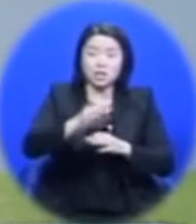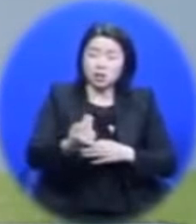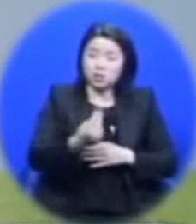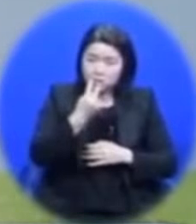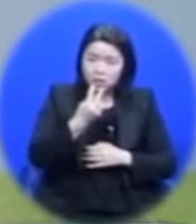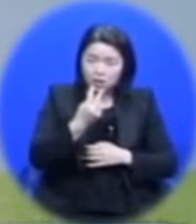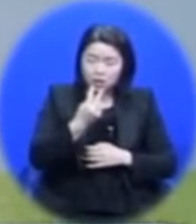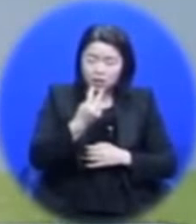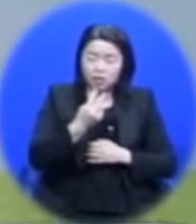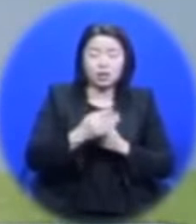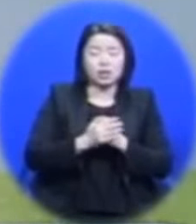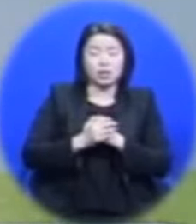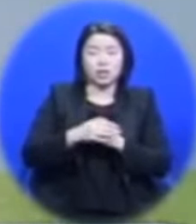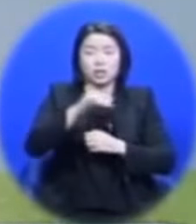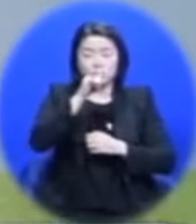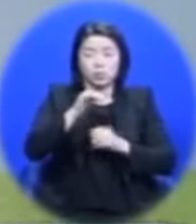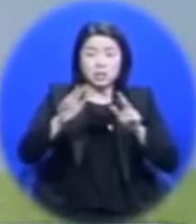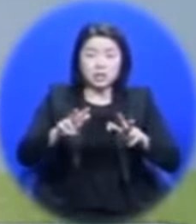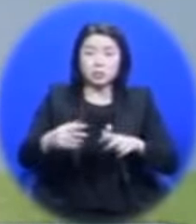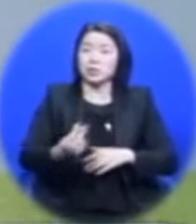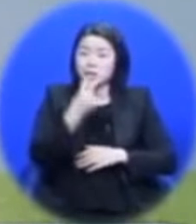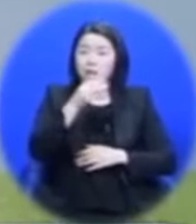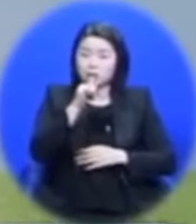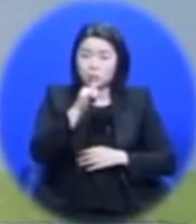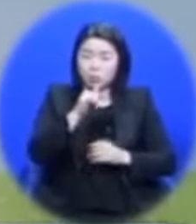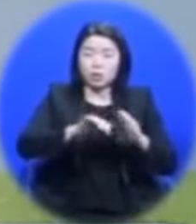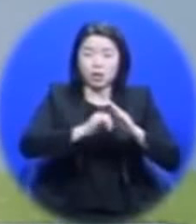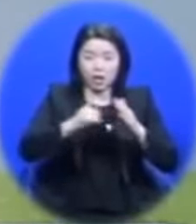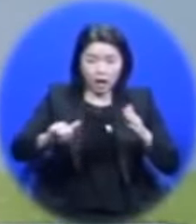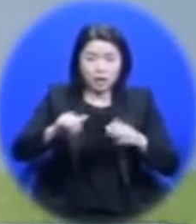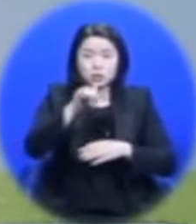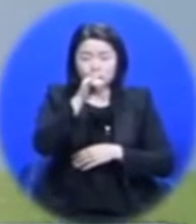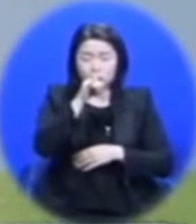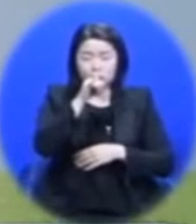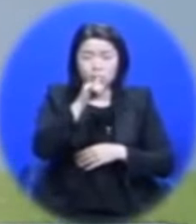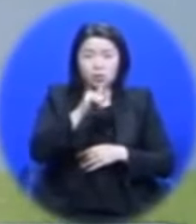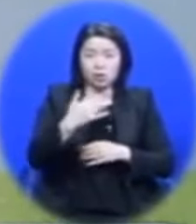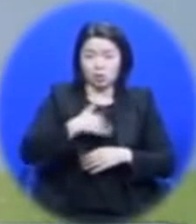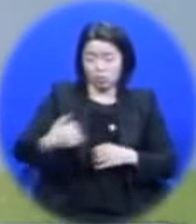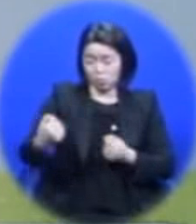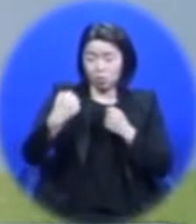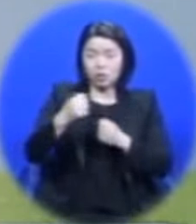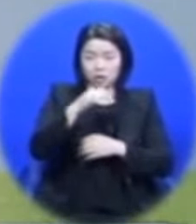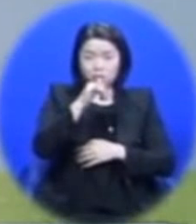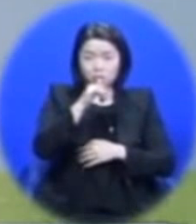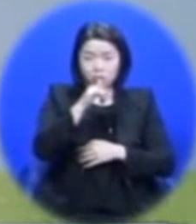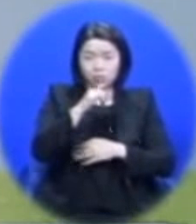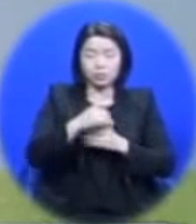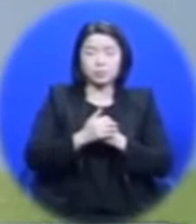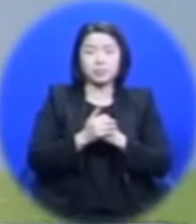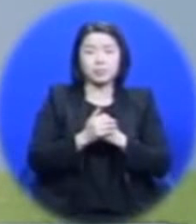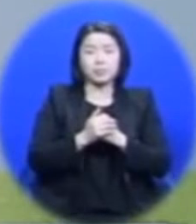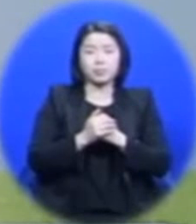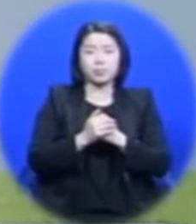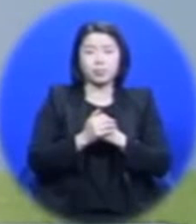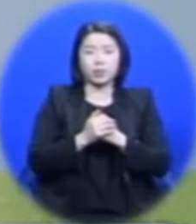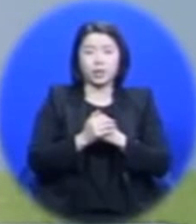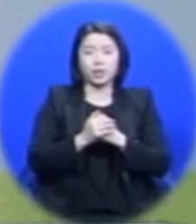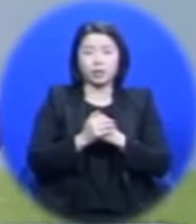얻었죠? 지금 살아있지요? 가족이 있지요? 건강하지요?